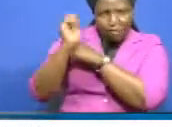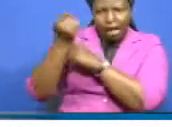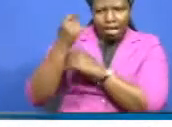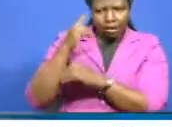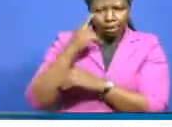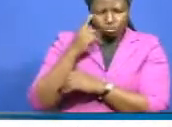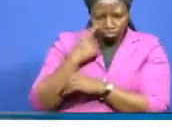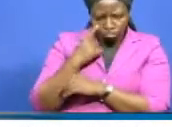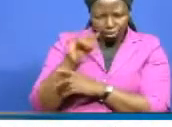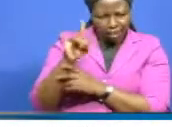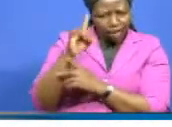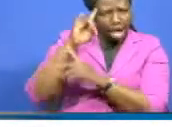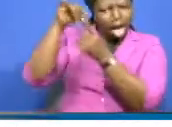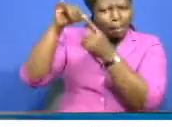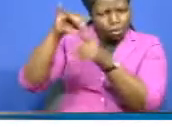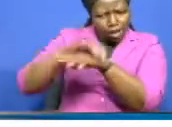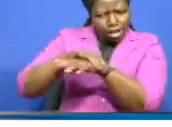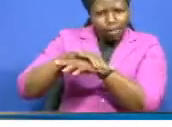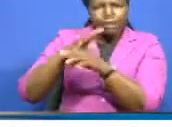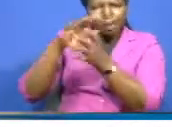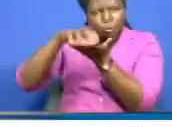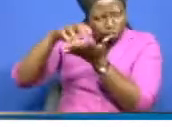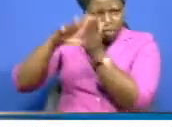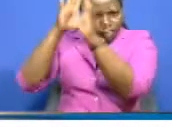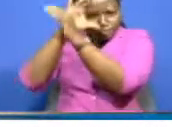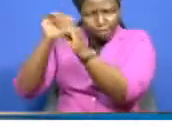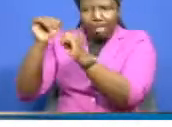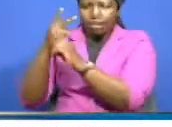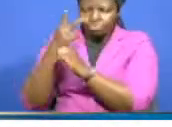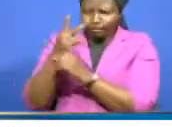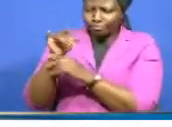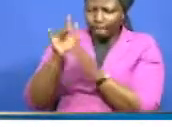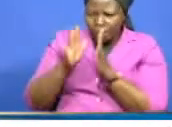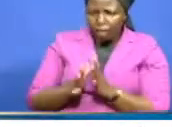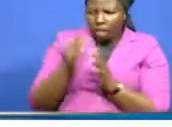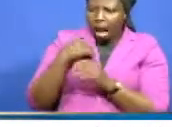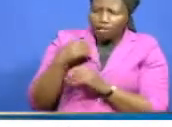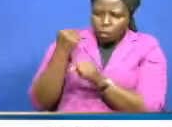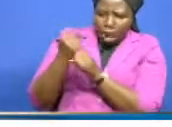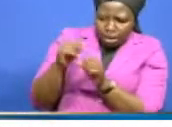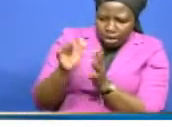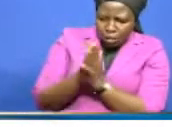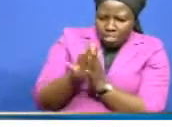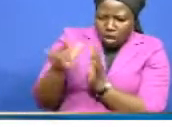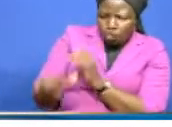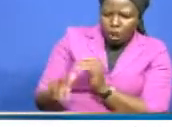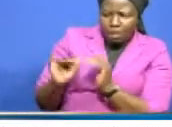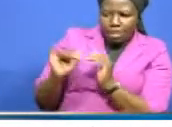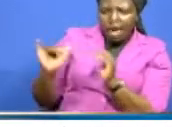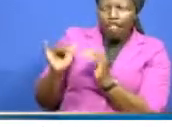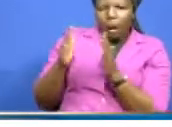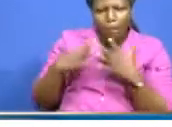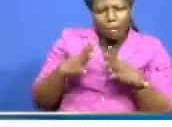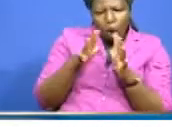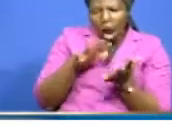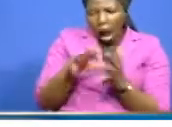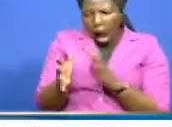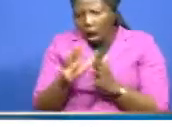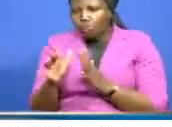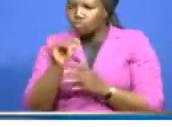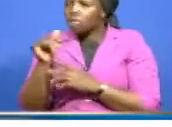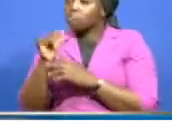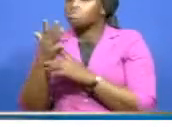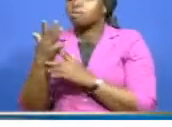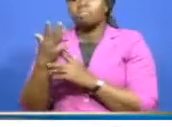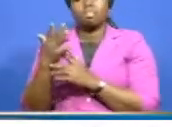uraisi, unaangalia unasema huyu mtu amekuaje kulingana na mwananchi wa chini. Sio vyema wakiangalia malengo